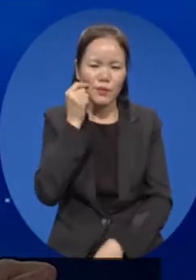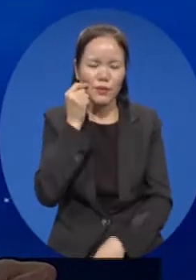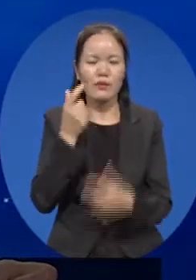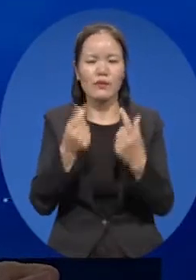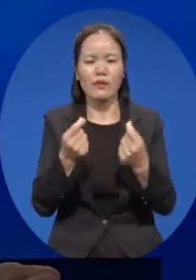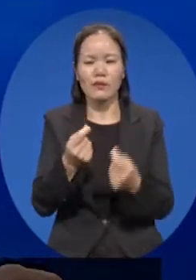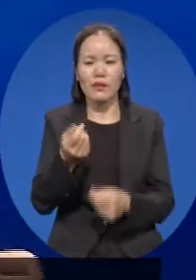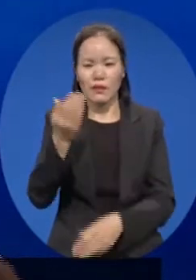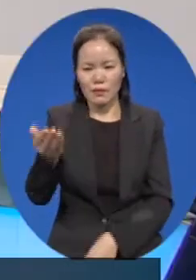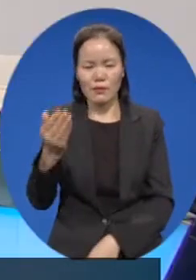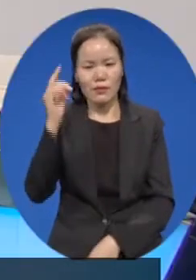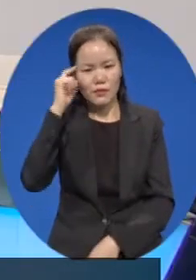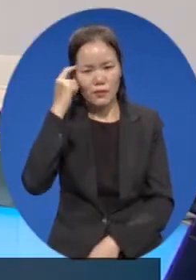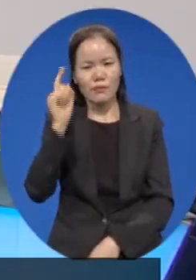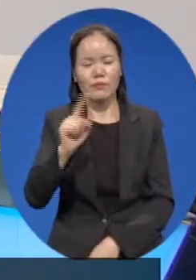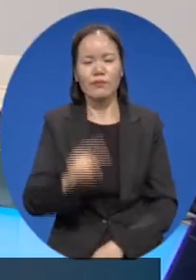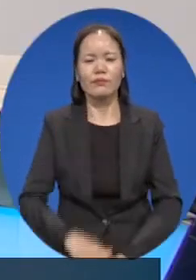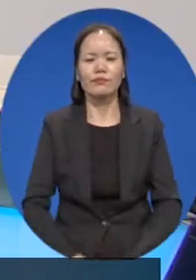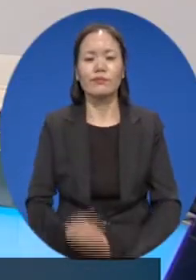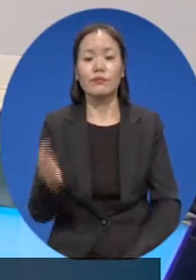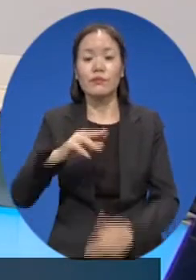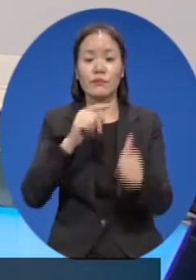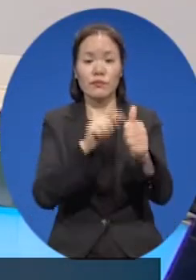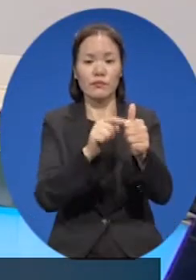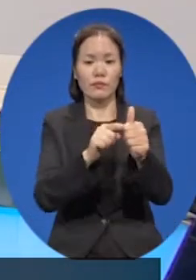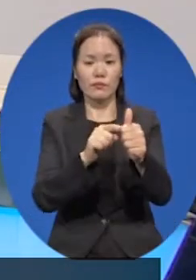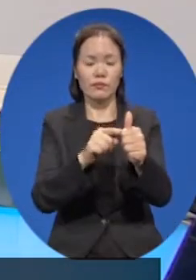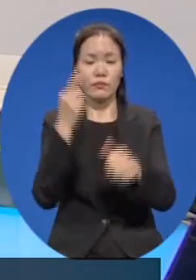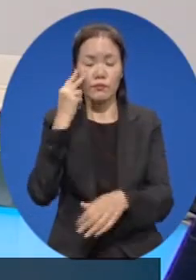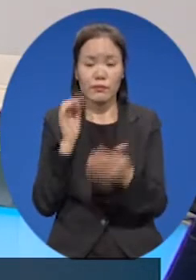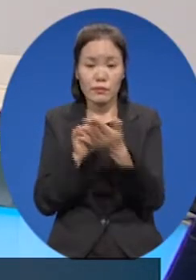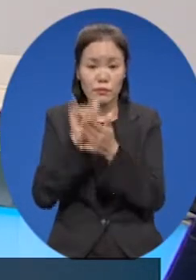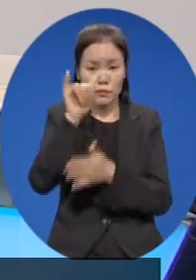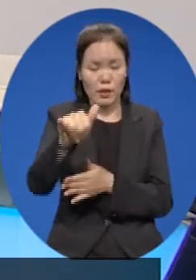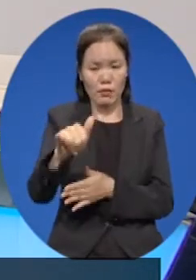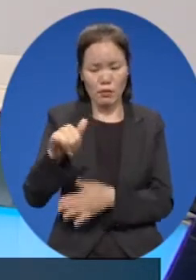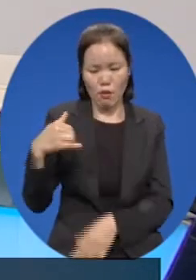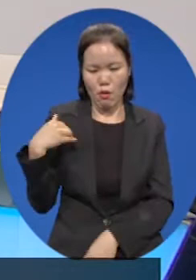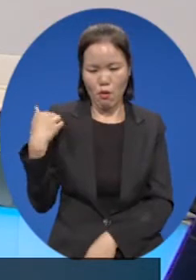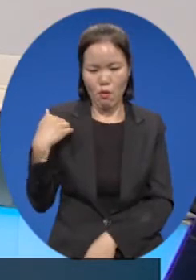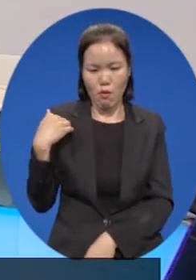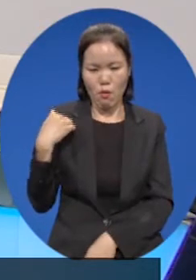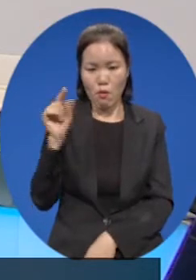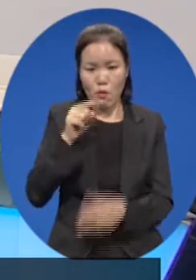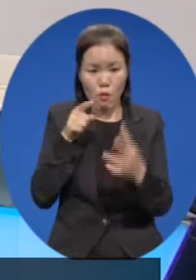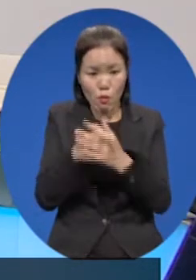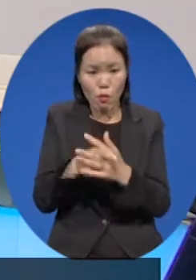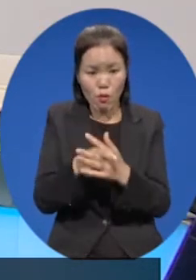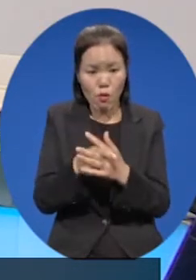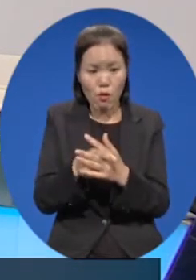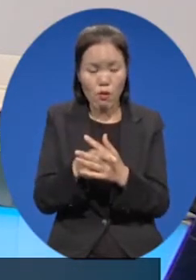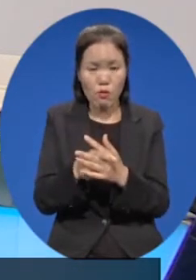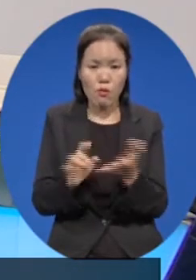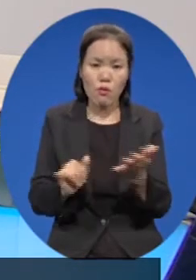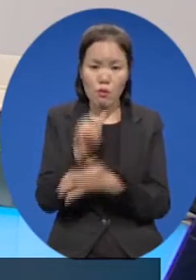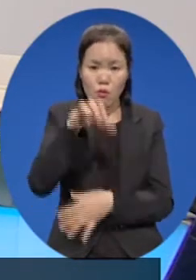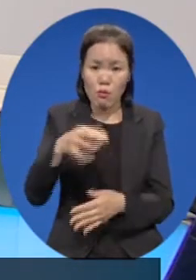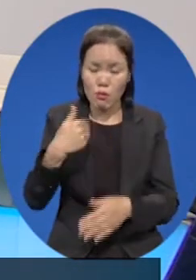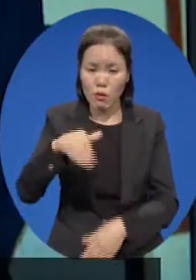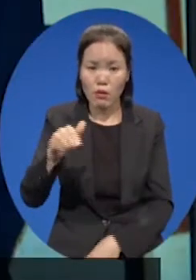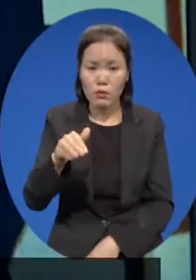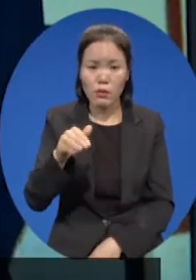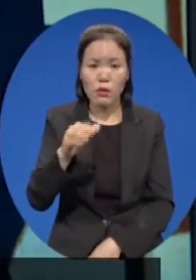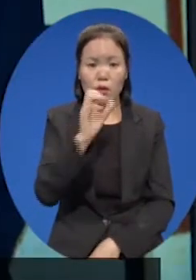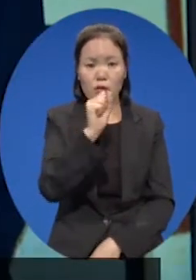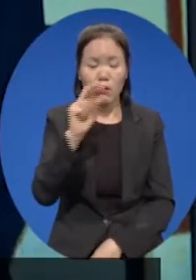변호사님께서는 어떻게 보십니까? 근데 이분이 딱 거기 미국 가는 줄 어떻게 알고 공항에 딱 기자가 갔죠? 전 그 부분도 궁금하던데 혹시 블로그에